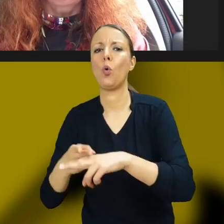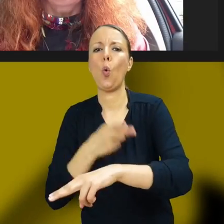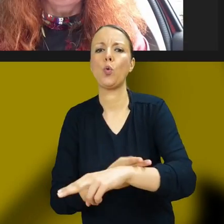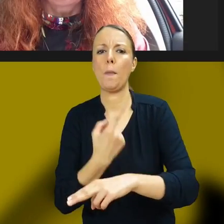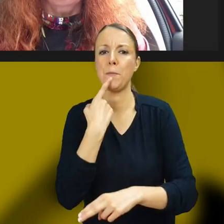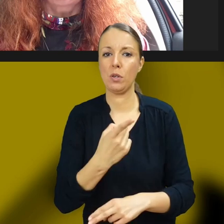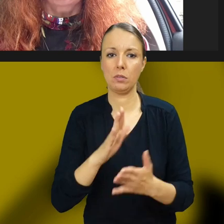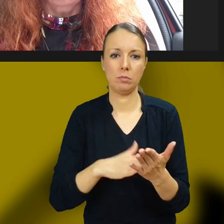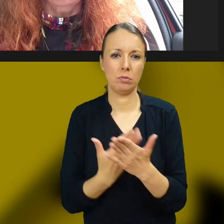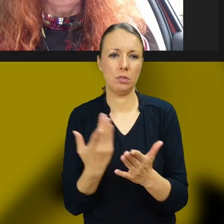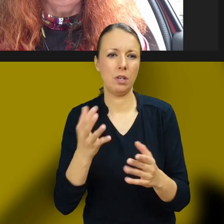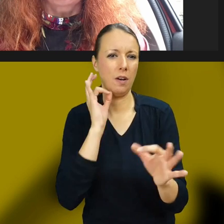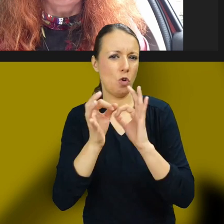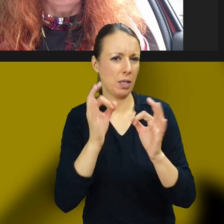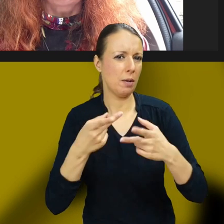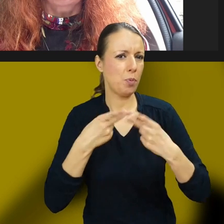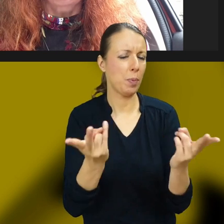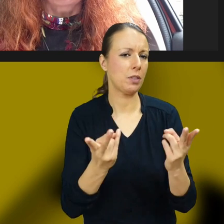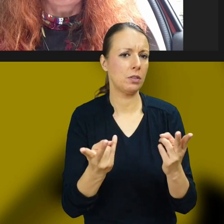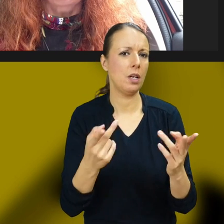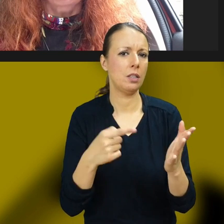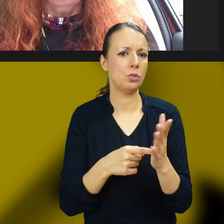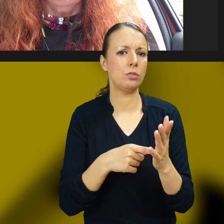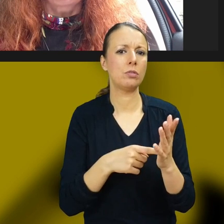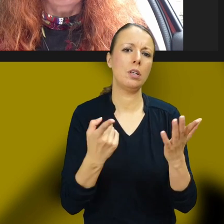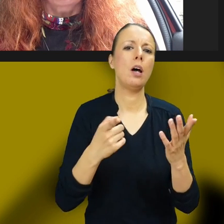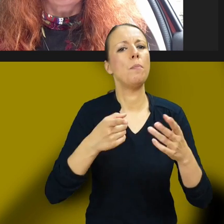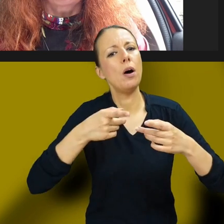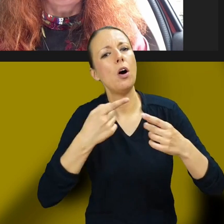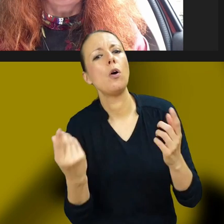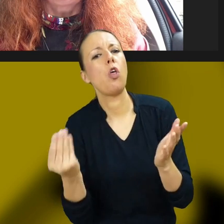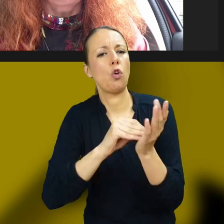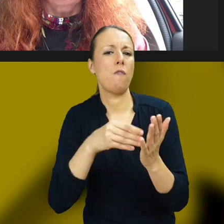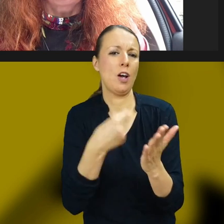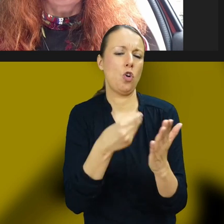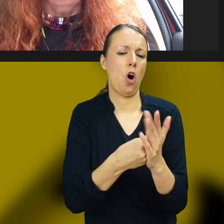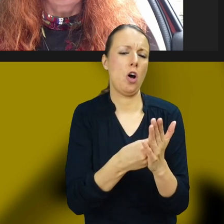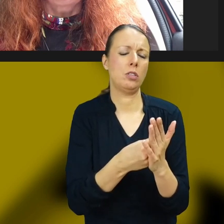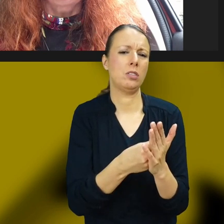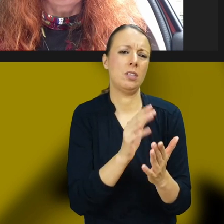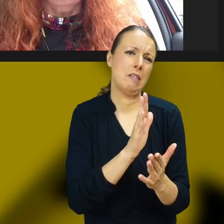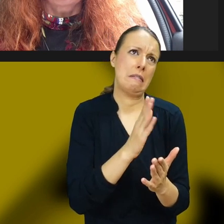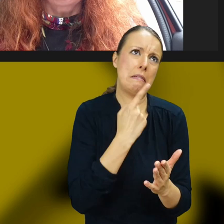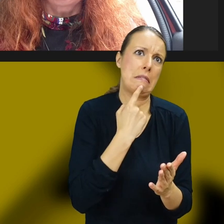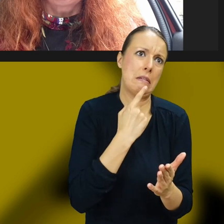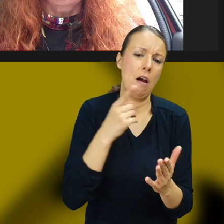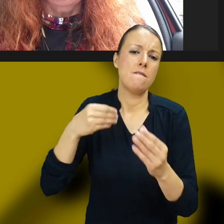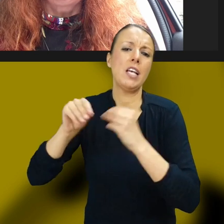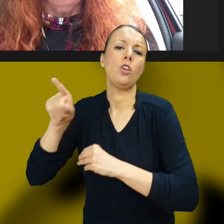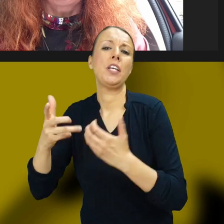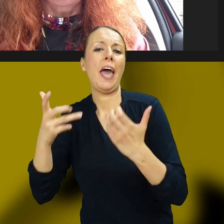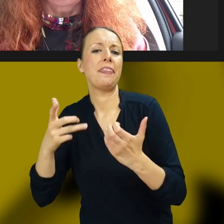informacji publicznej. Właściwie bardzo chętnie z nich rezygnują. Zamiast udostępnić informację i nawet za nią